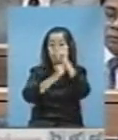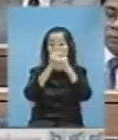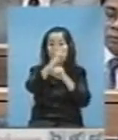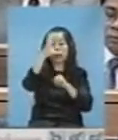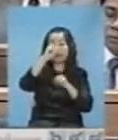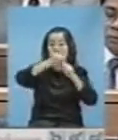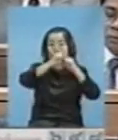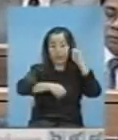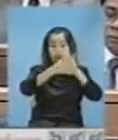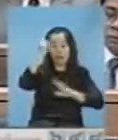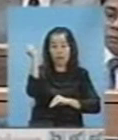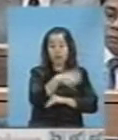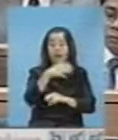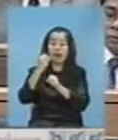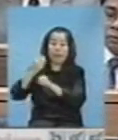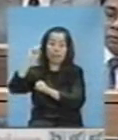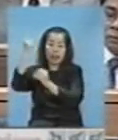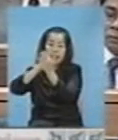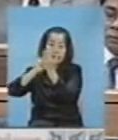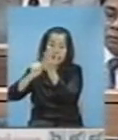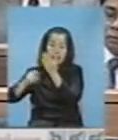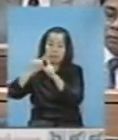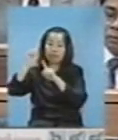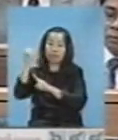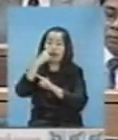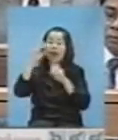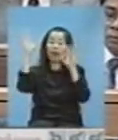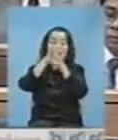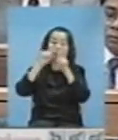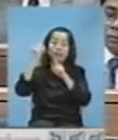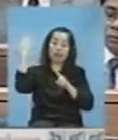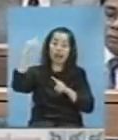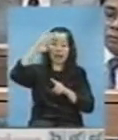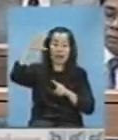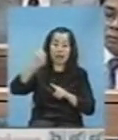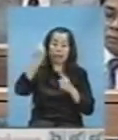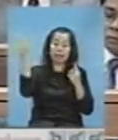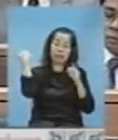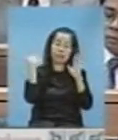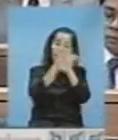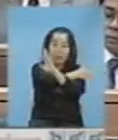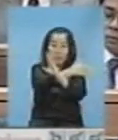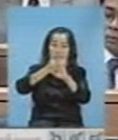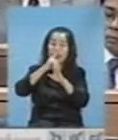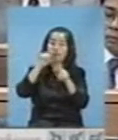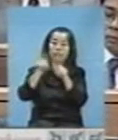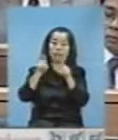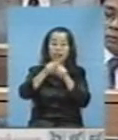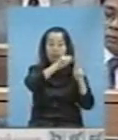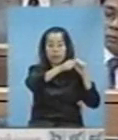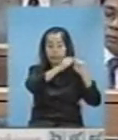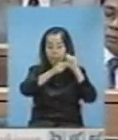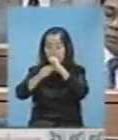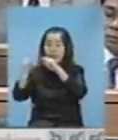เหมือนหลายฉบับที่โดนคณะปฏิวัติรัฐประหารฉีกมาในอดีตเพียงแต่ว่าเที่